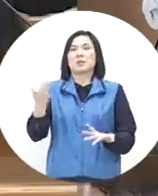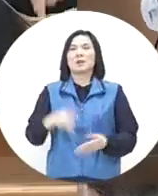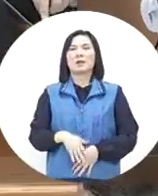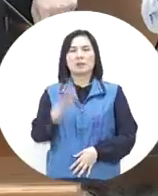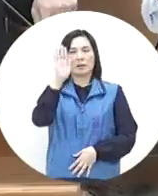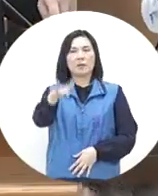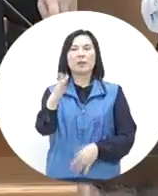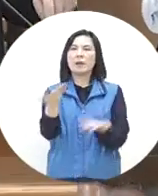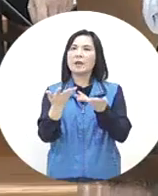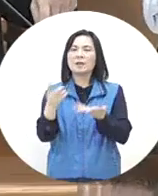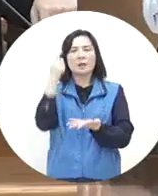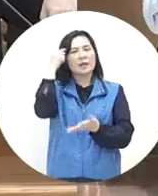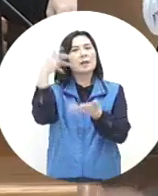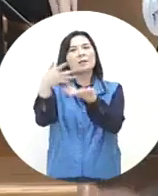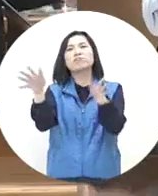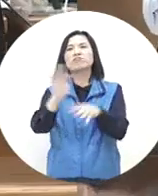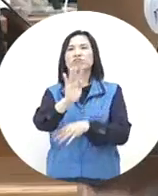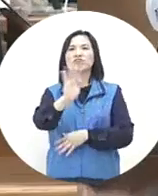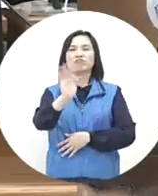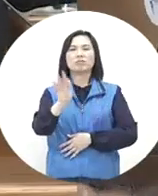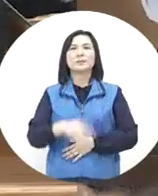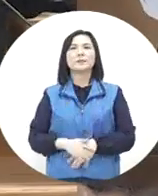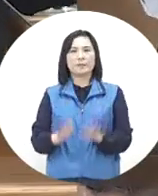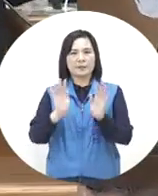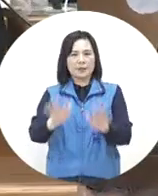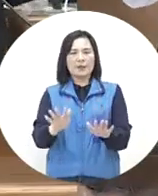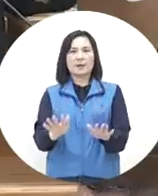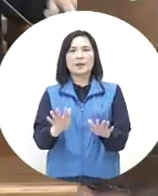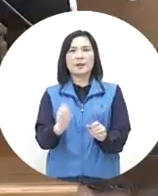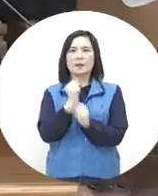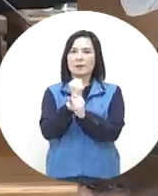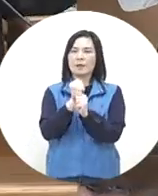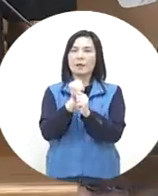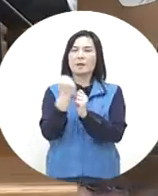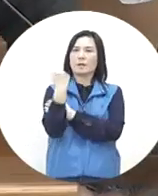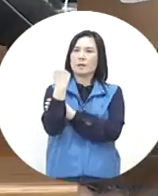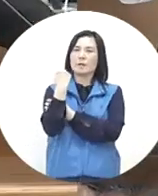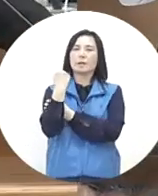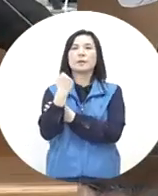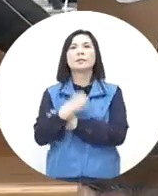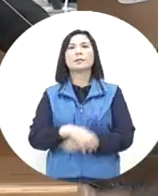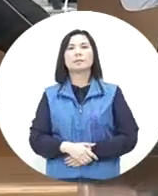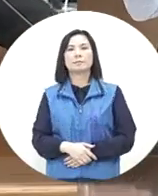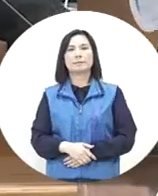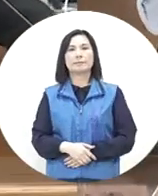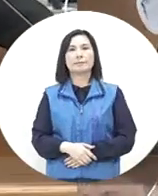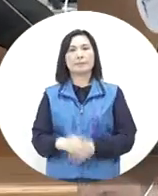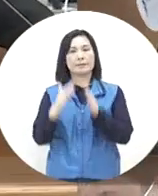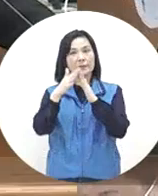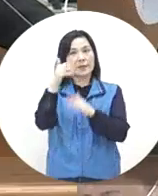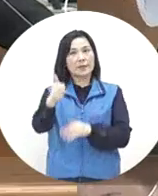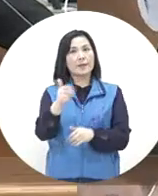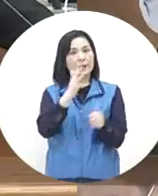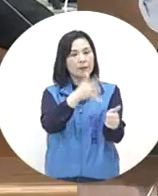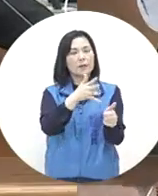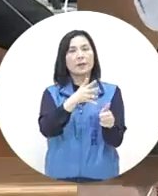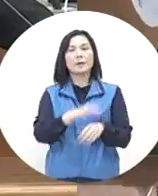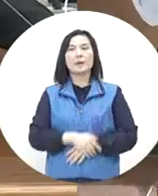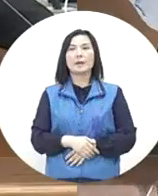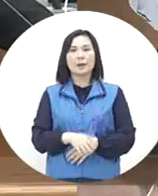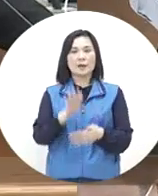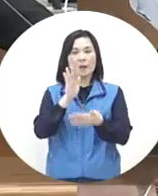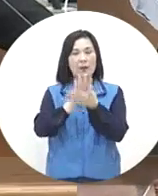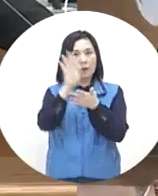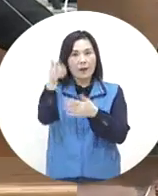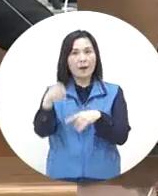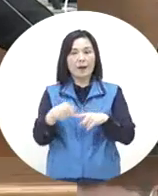这好好今慢啦，好好努力做。 啊、所以 你这样好好问政，我要好好回答，这个最重要了、啊。 所以市长，所以未来啦，你代职参选嘛也是